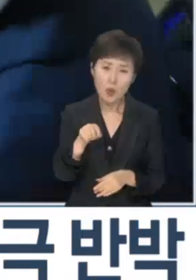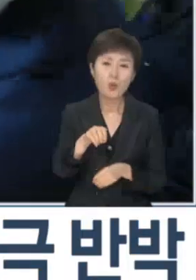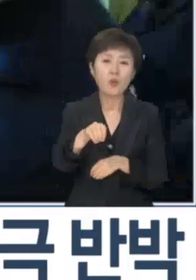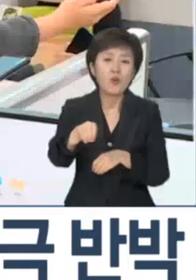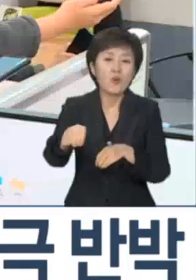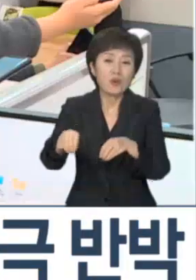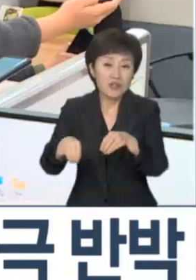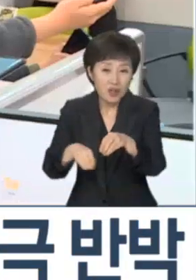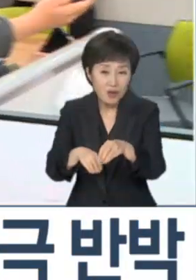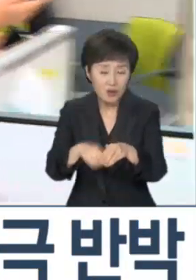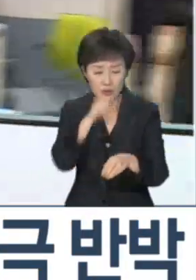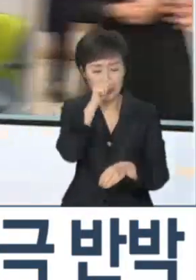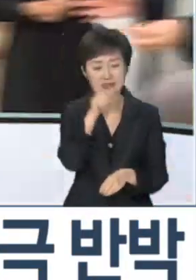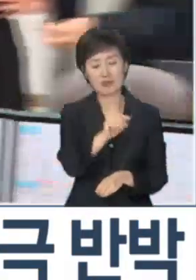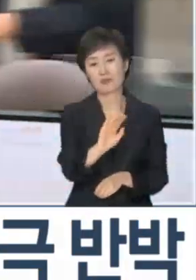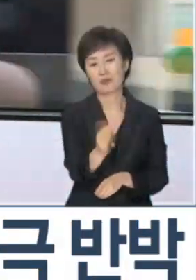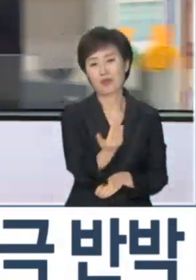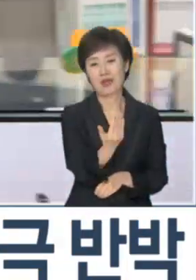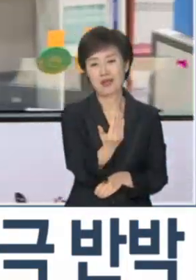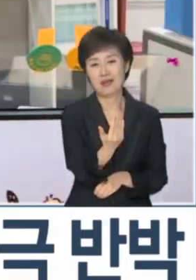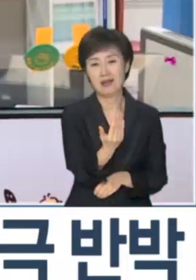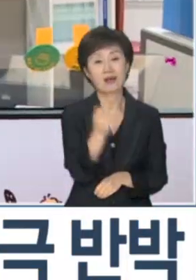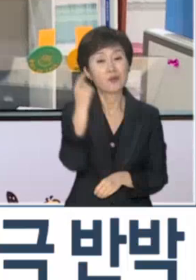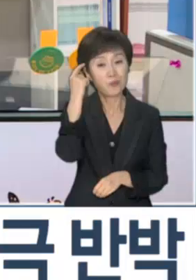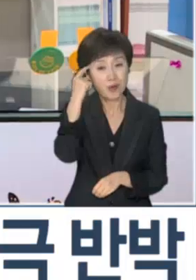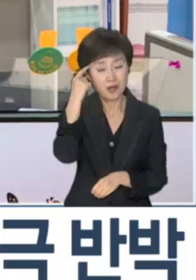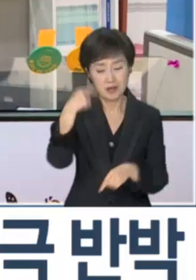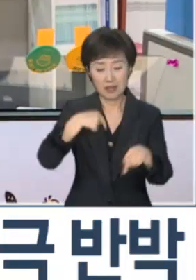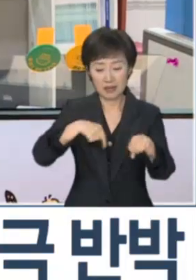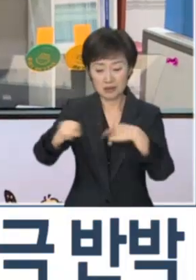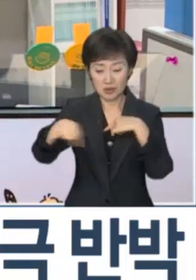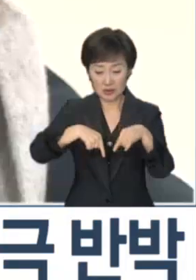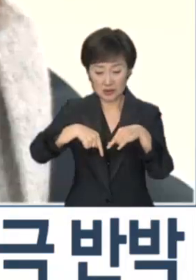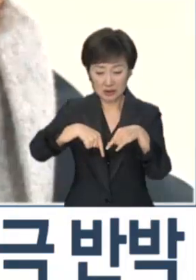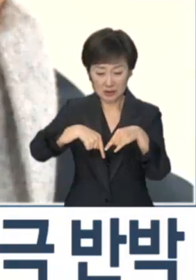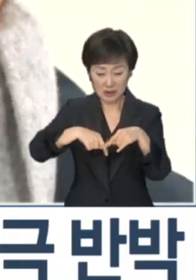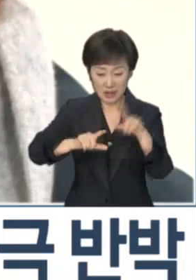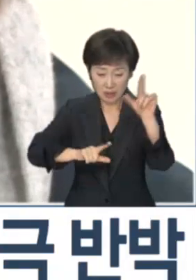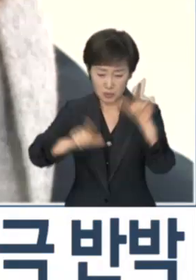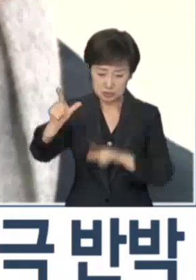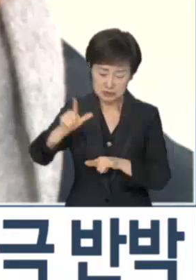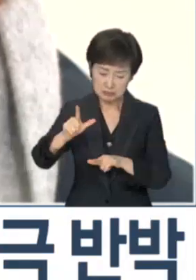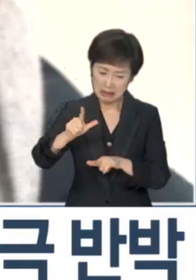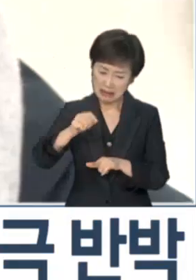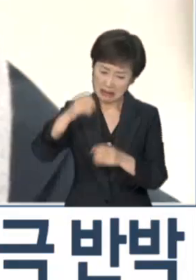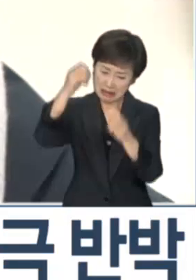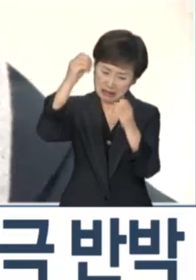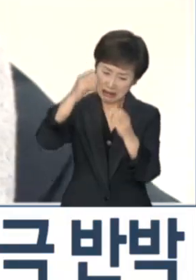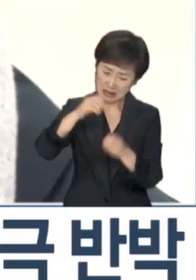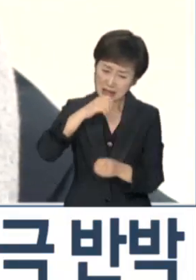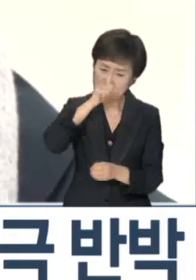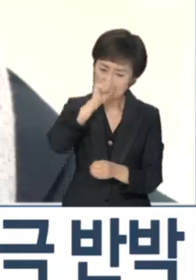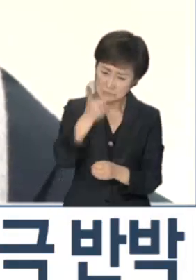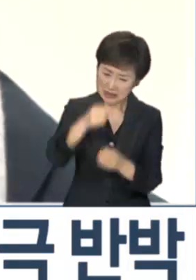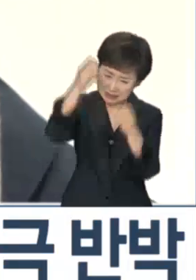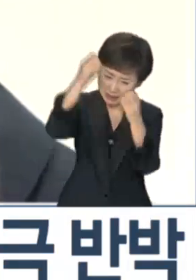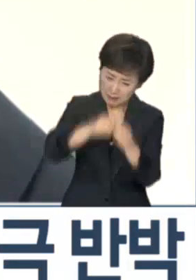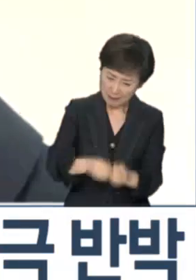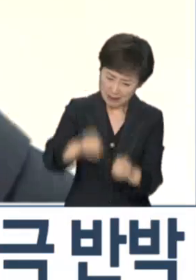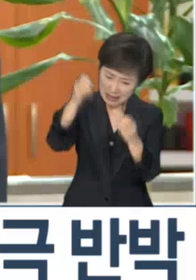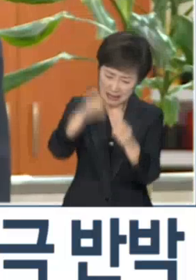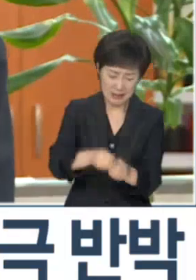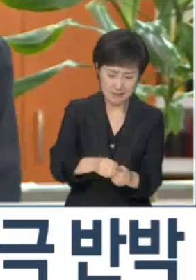시대에서 그동안의 어떤 정치권의 고질적인 악패 계파 보수주의라든가 이런 것들을 파괴할 수